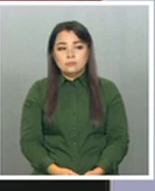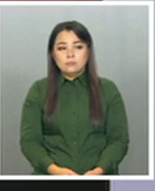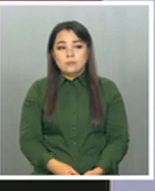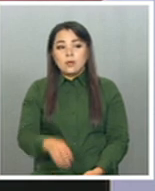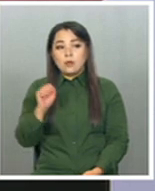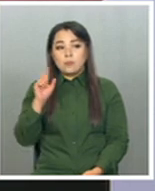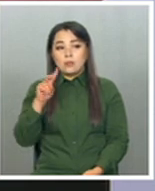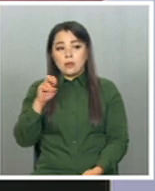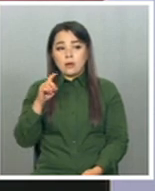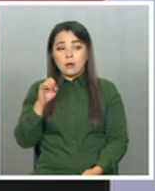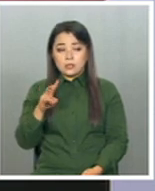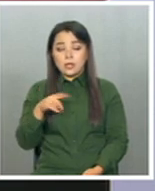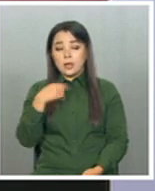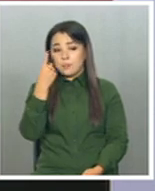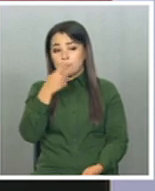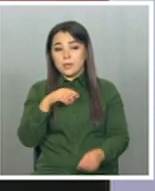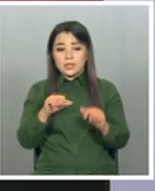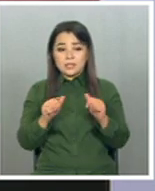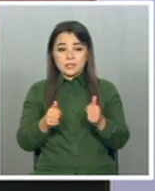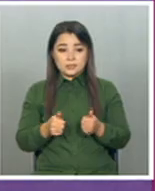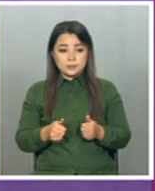Абылай ханның бейнесі